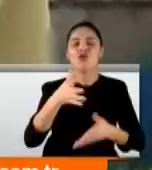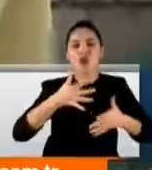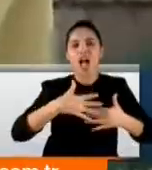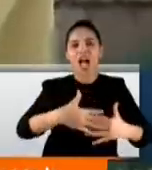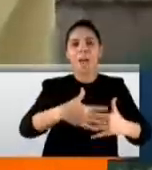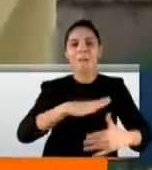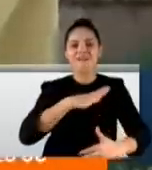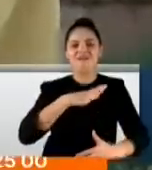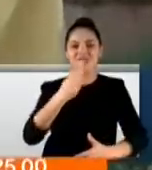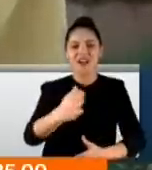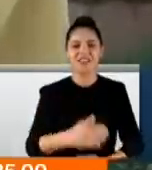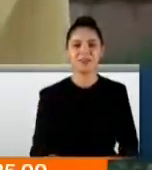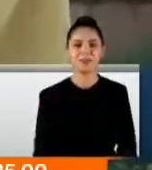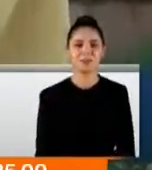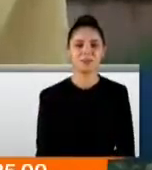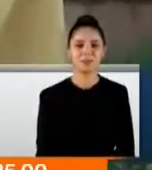belirlendi.